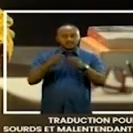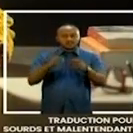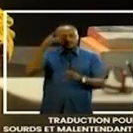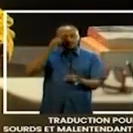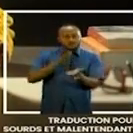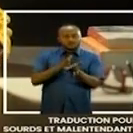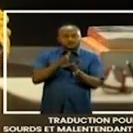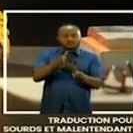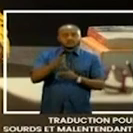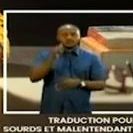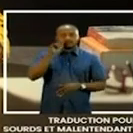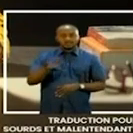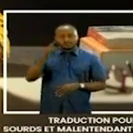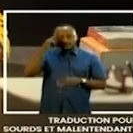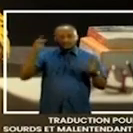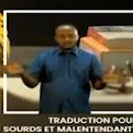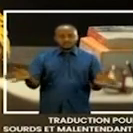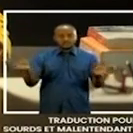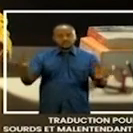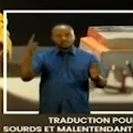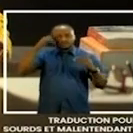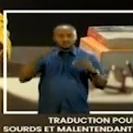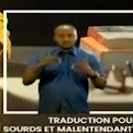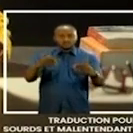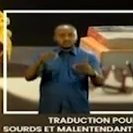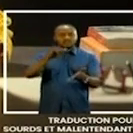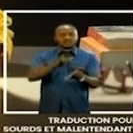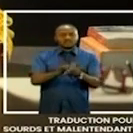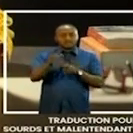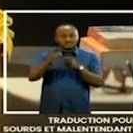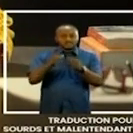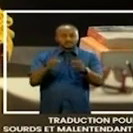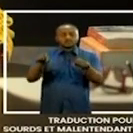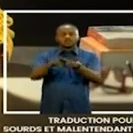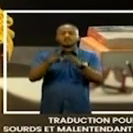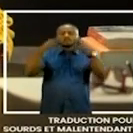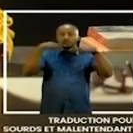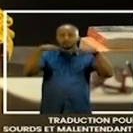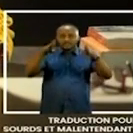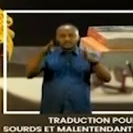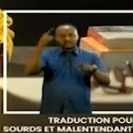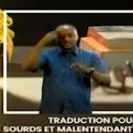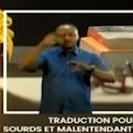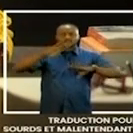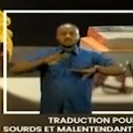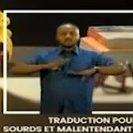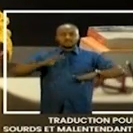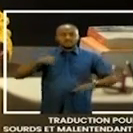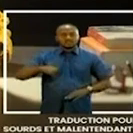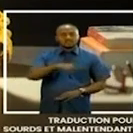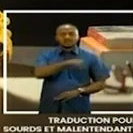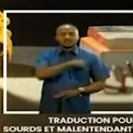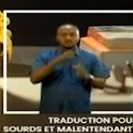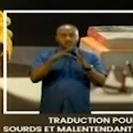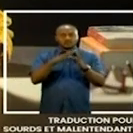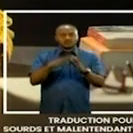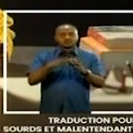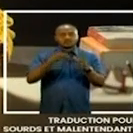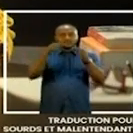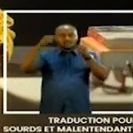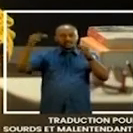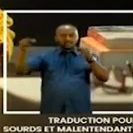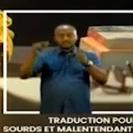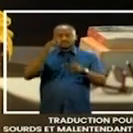femmes, afin de nous encourager à poursuivre ce combat dont les résultats ne pourront que nous satisfaire, nous ainsi que